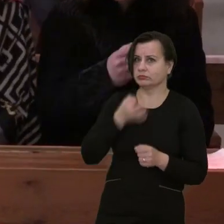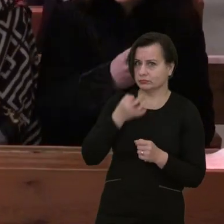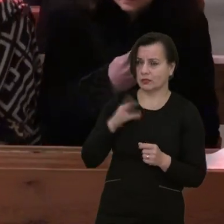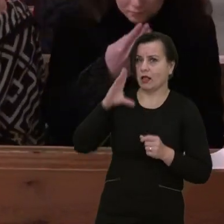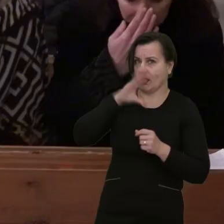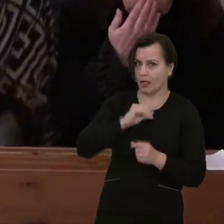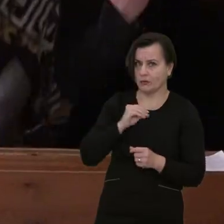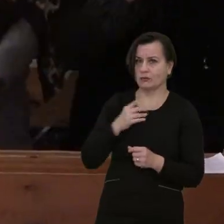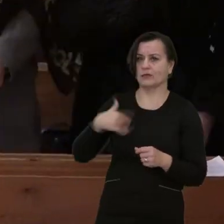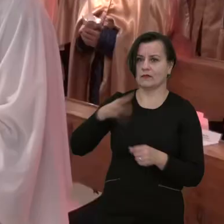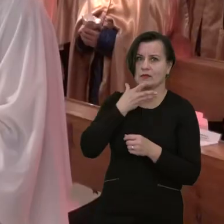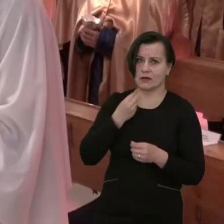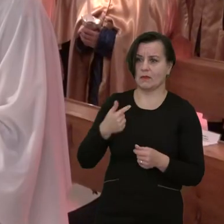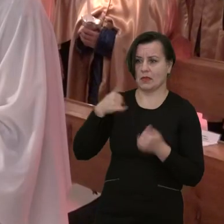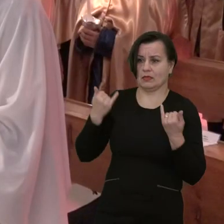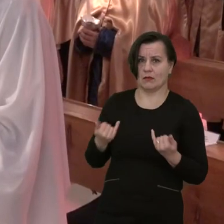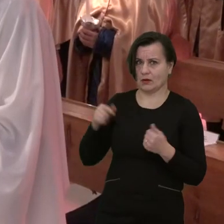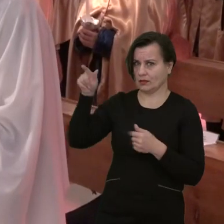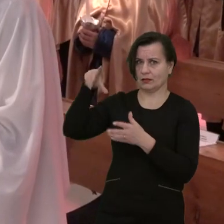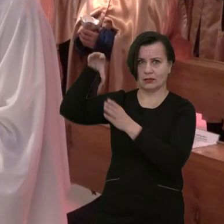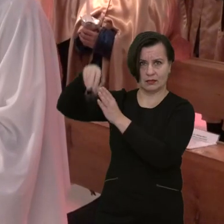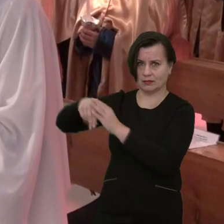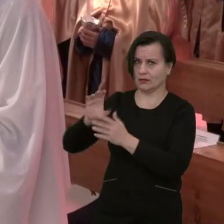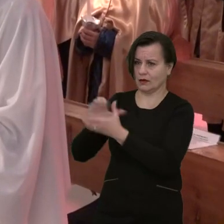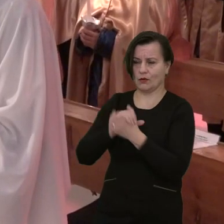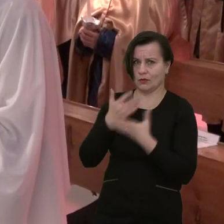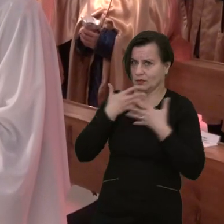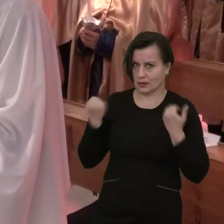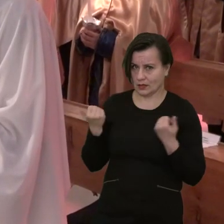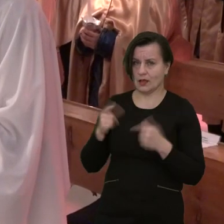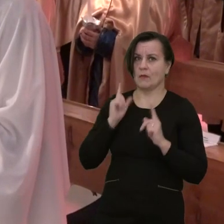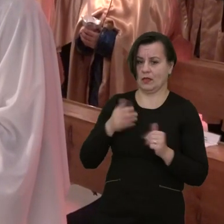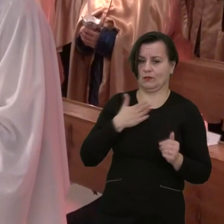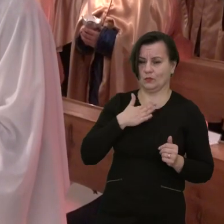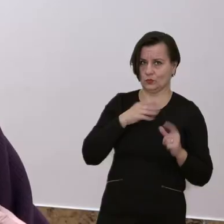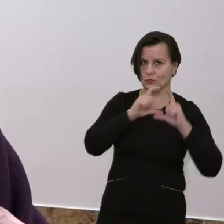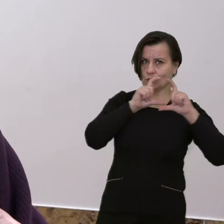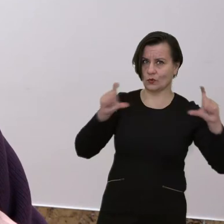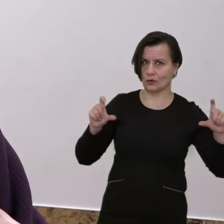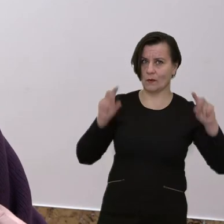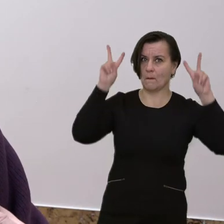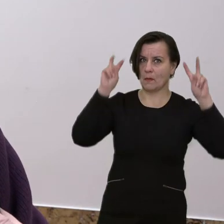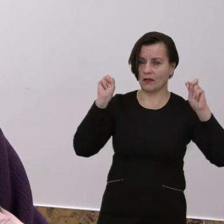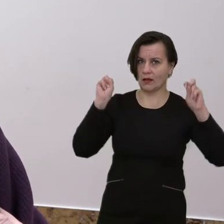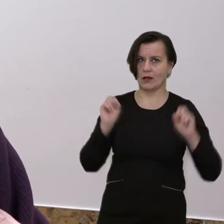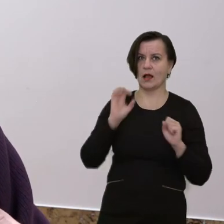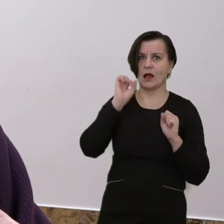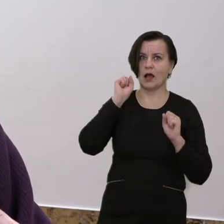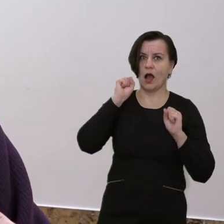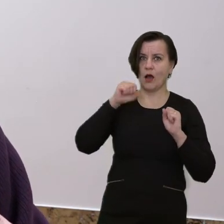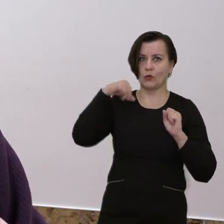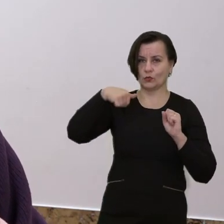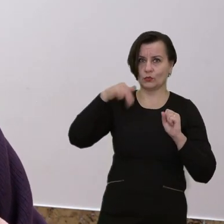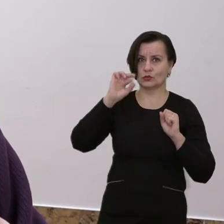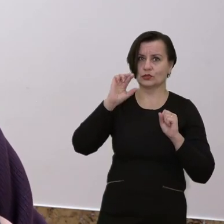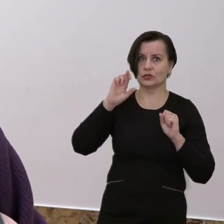ten nebedalyvaujam toj draugijai, bet mūsų mokykla yra aušra, tai yra šviesos simbolis, ar ne?